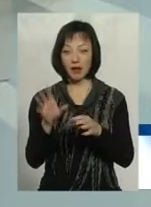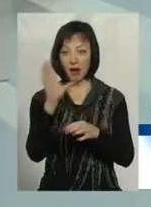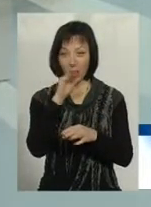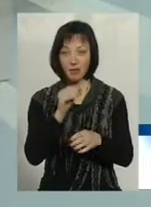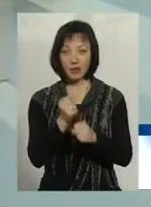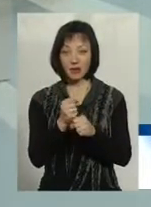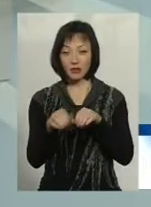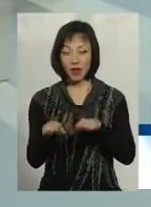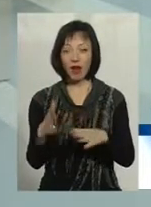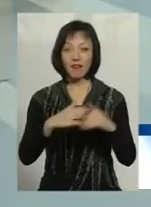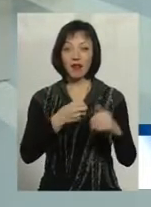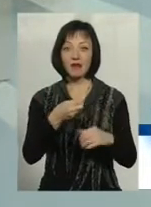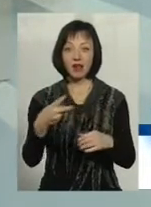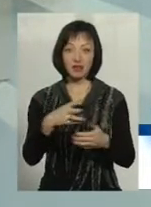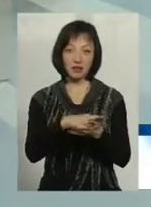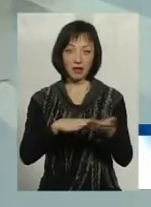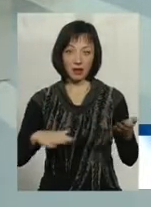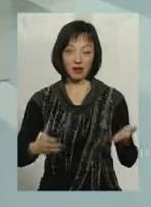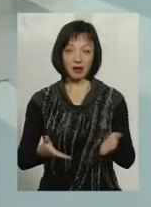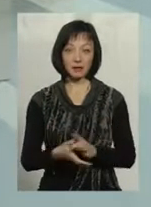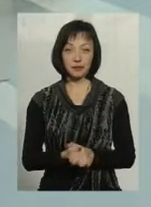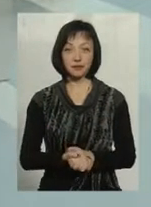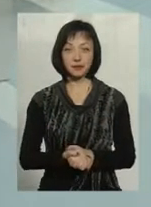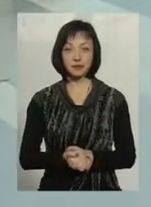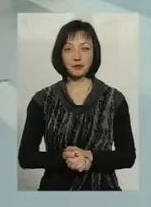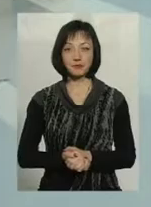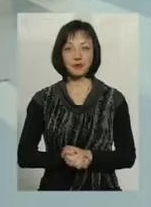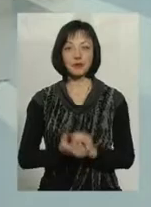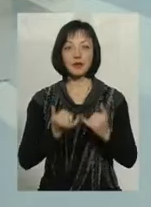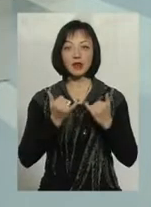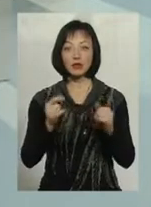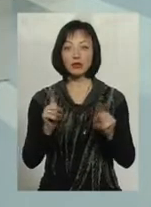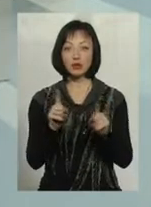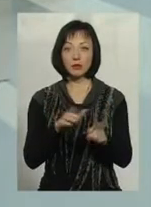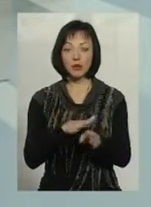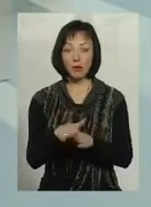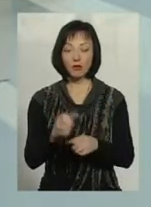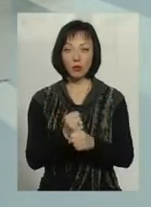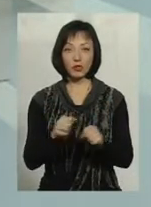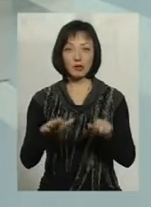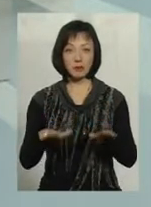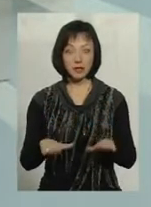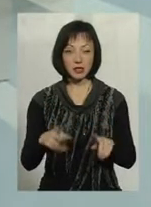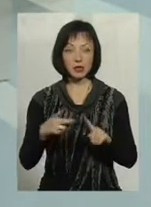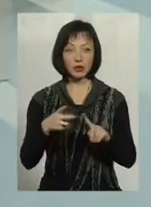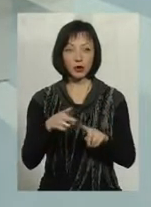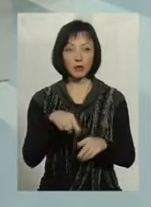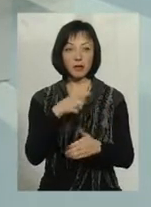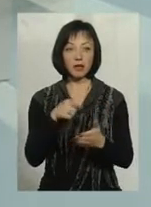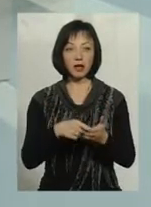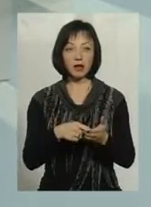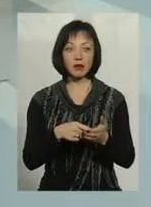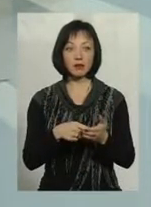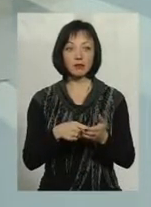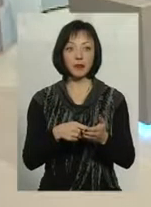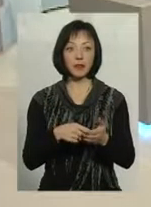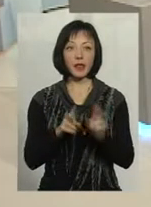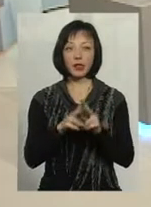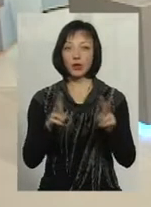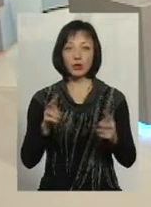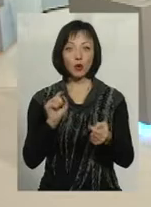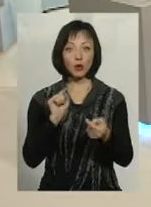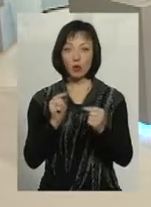хочуть витягнути все з тіні, але не йде мова про тінь. Тобто жодного слова немає, що це будуть тіньові підприємства. На